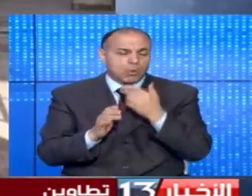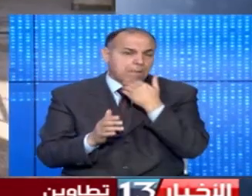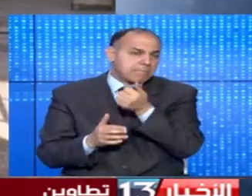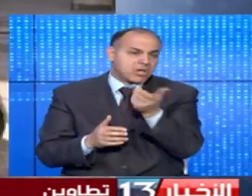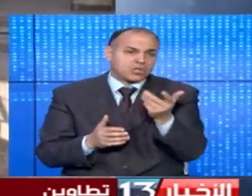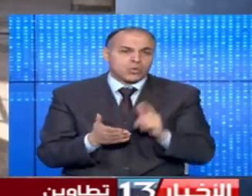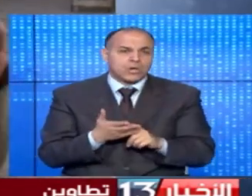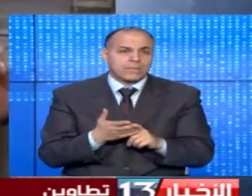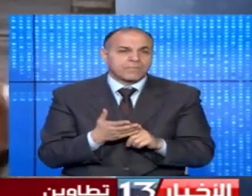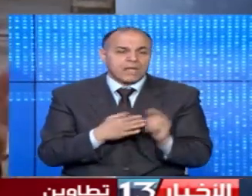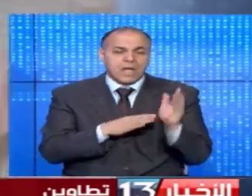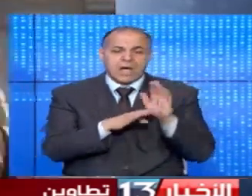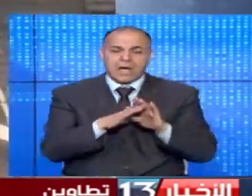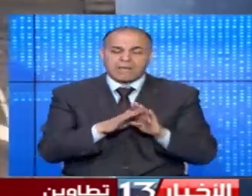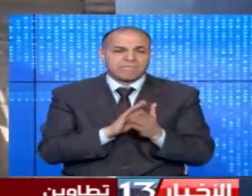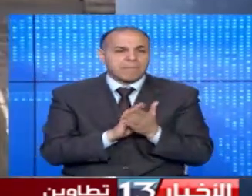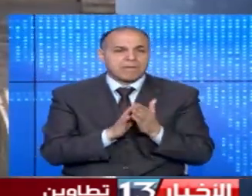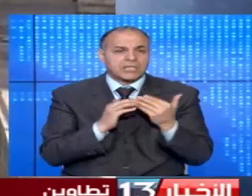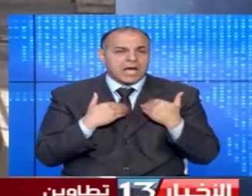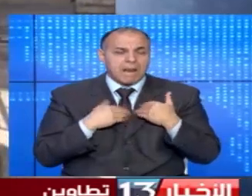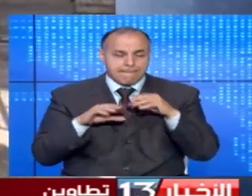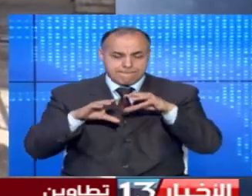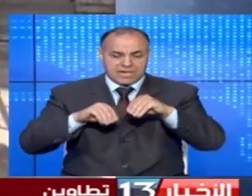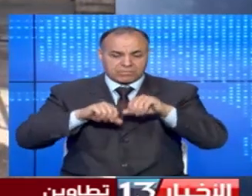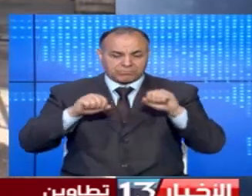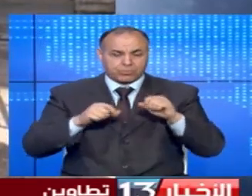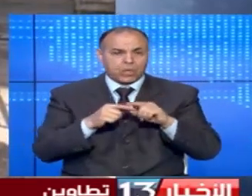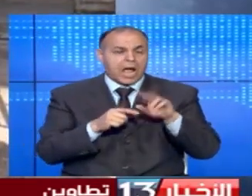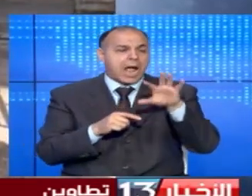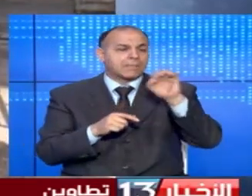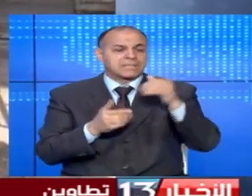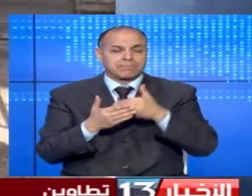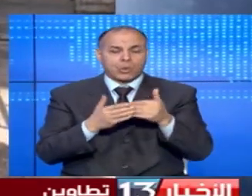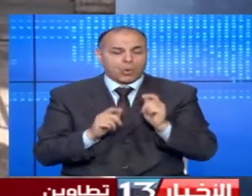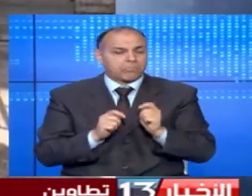وقوى قائمه في خمسين مليون